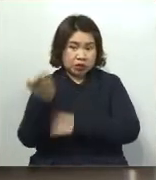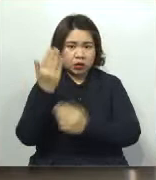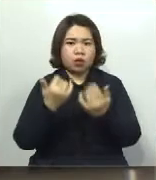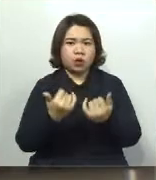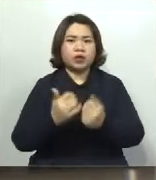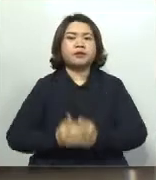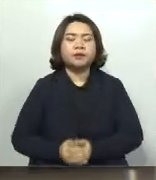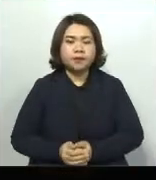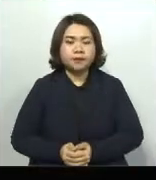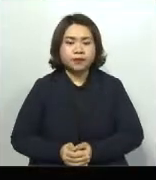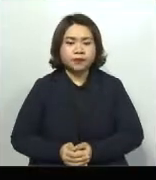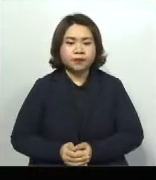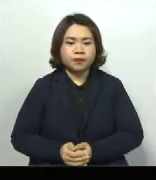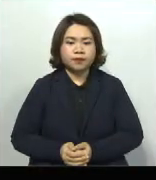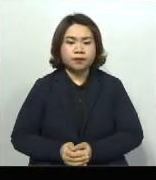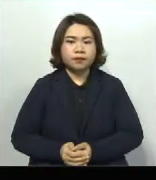ค่ะ